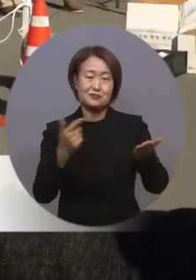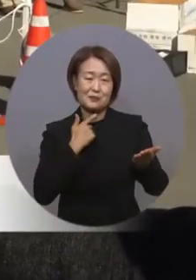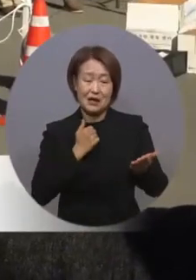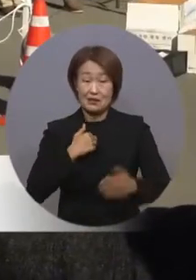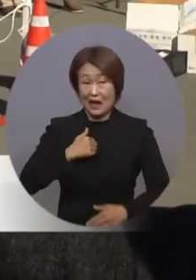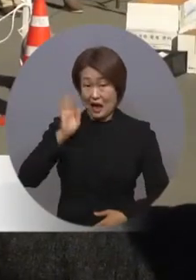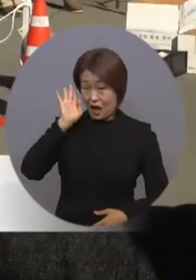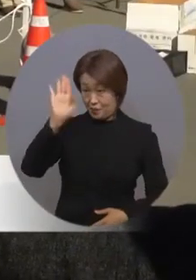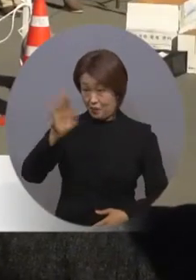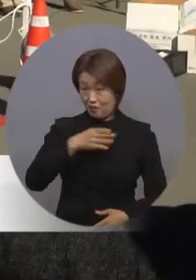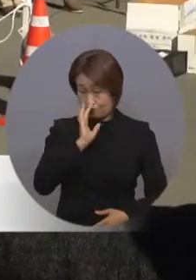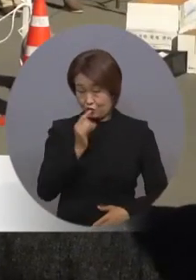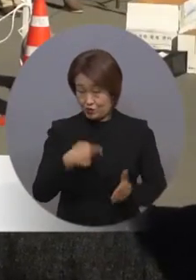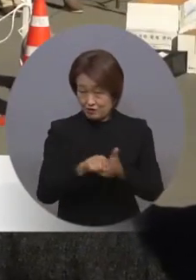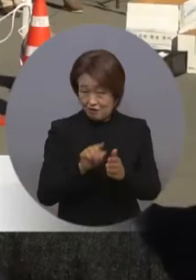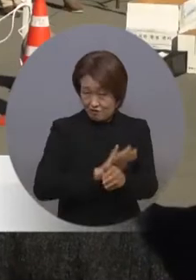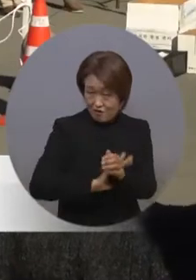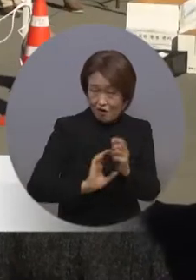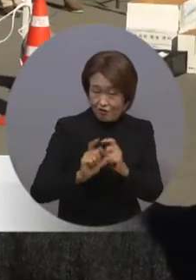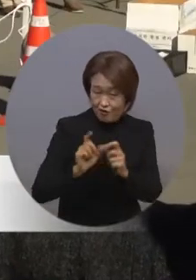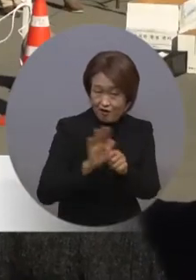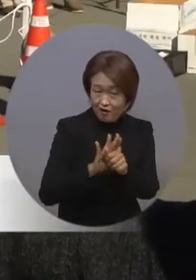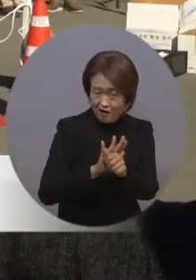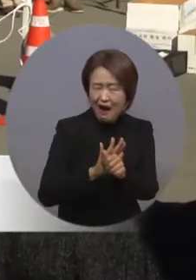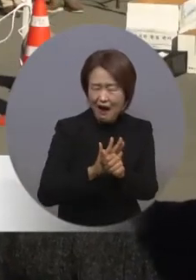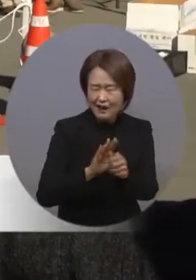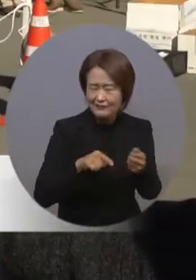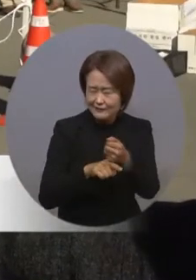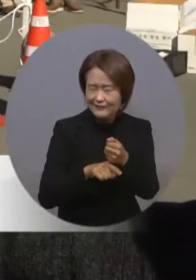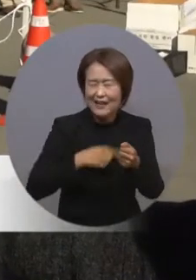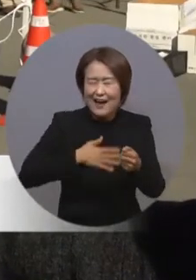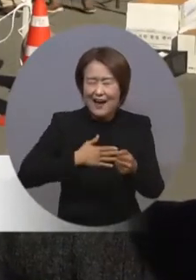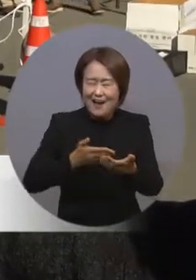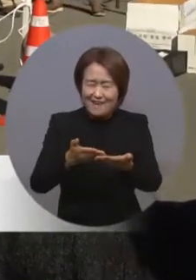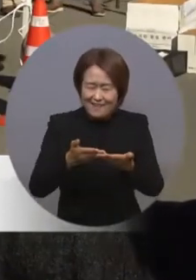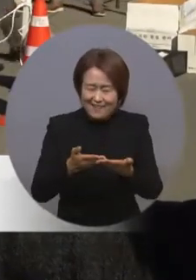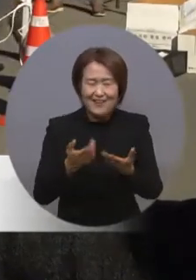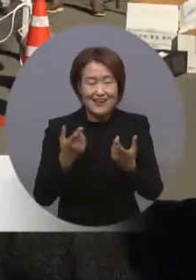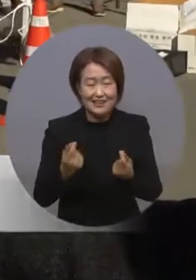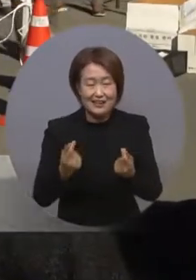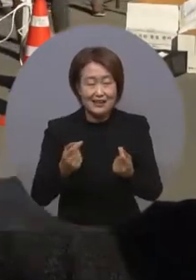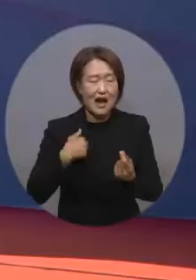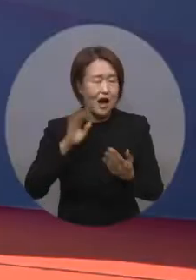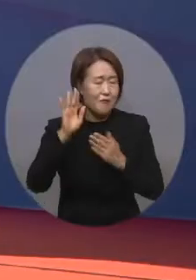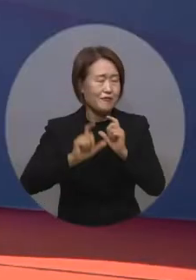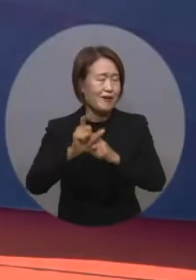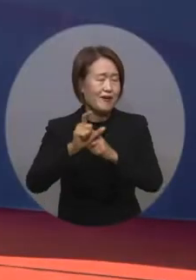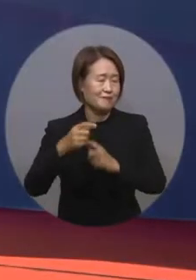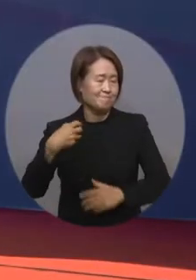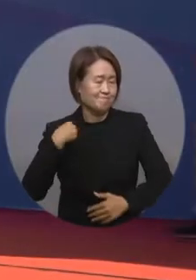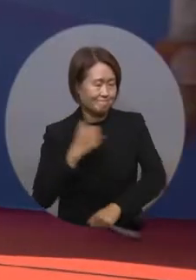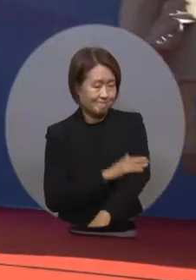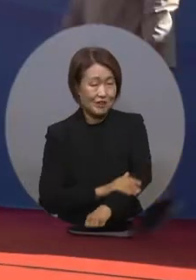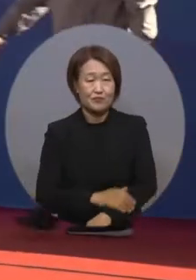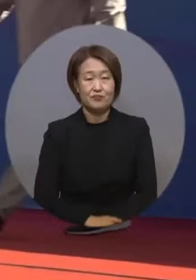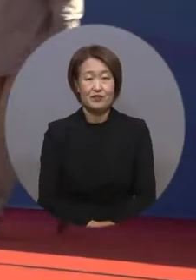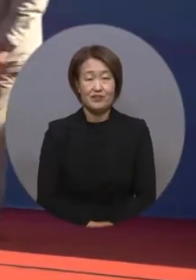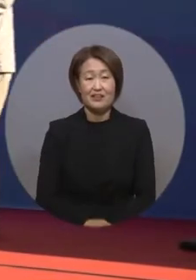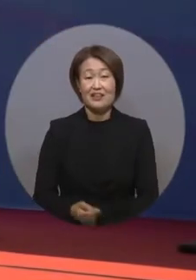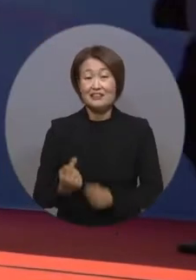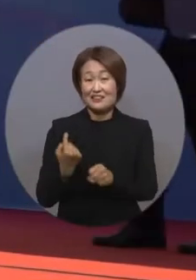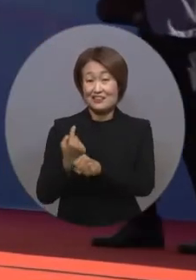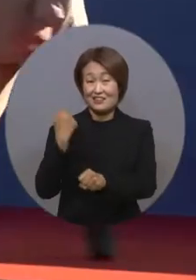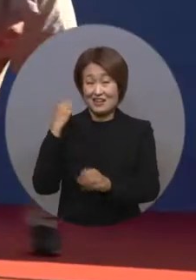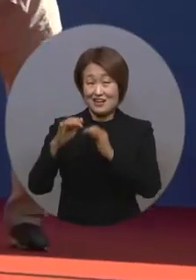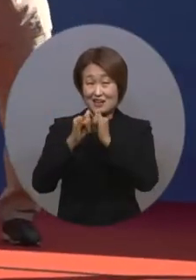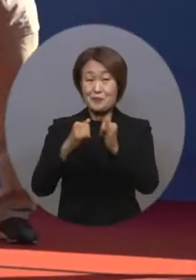열심히 하라는 것으로 받아들이고 제 맡은 바 임무를 충실히 잘하겠습니다. 전윤도 우승한 삼척팀이